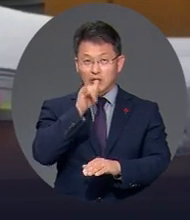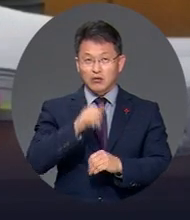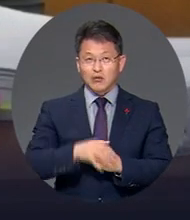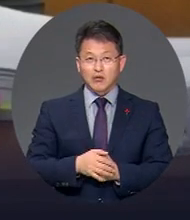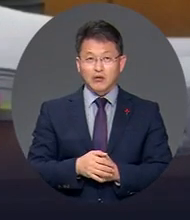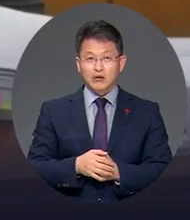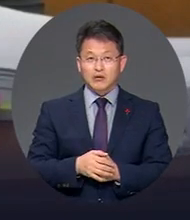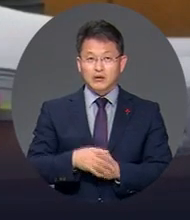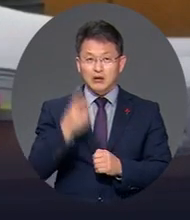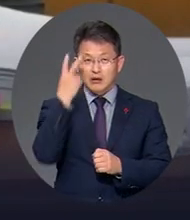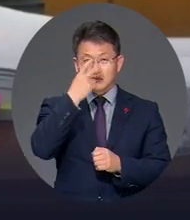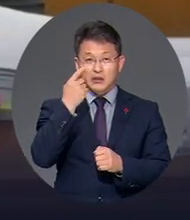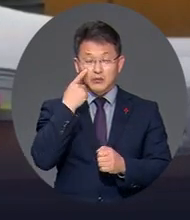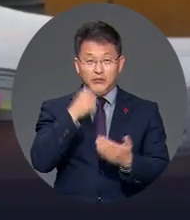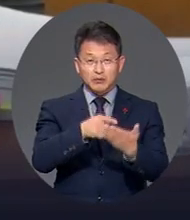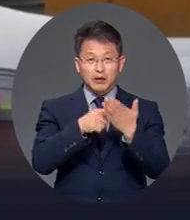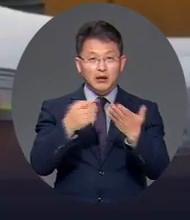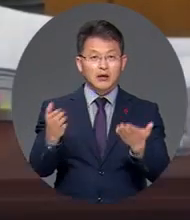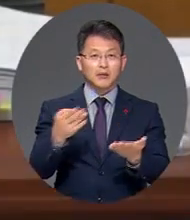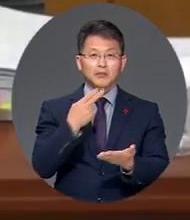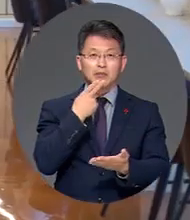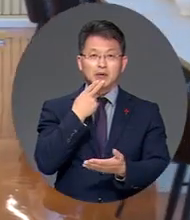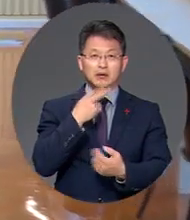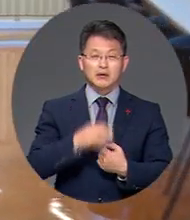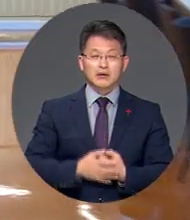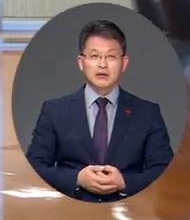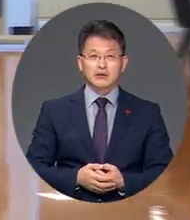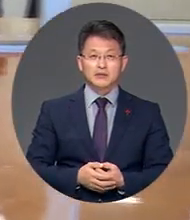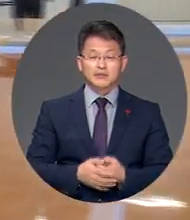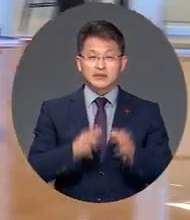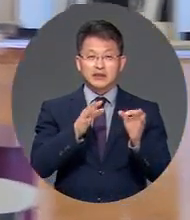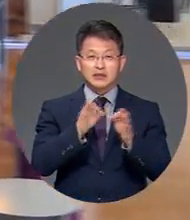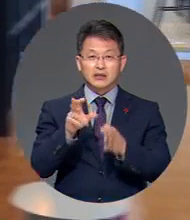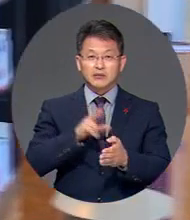도서 배치가 많이 되어 있고 검색하니까 나오지가 않습니다 이성만